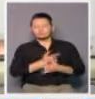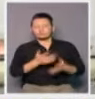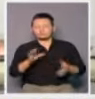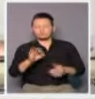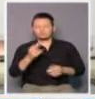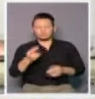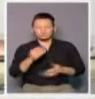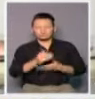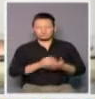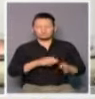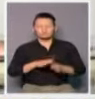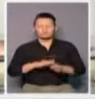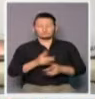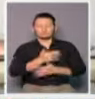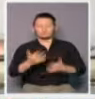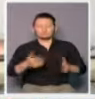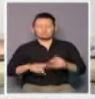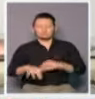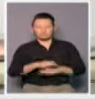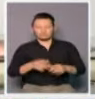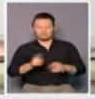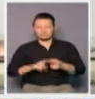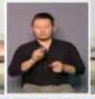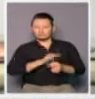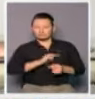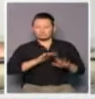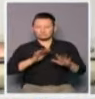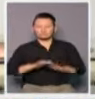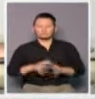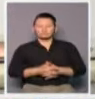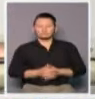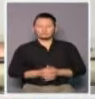по социальному обеспечению рабочих, которые там работают.